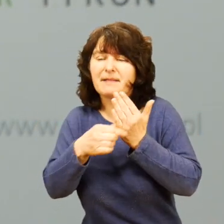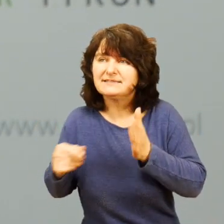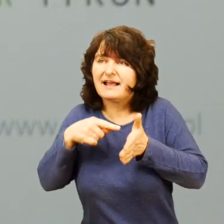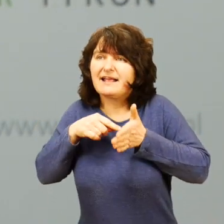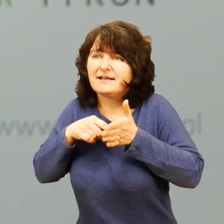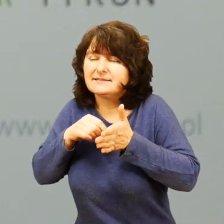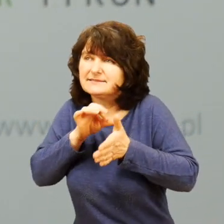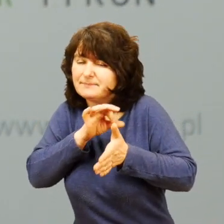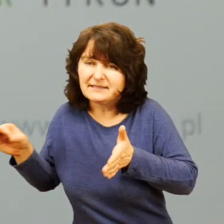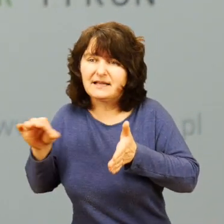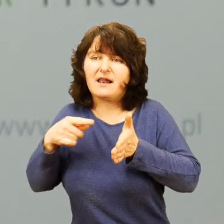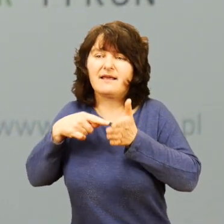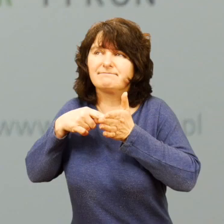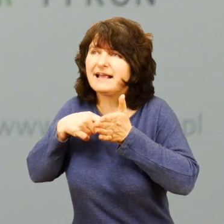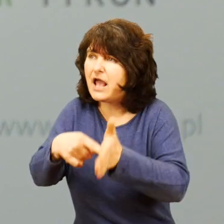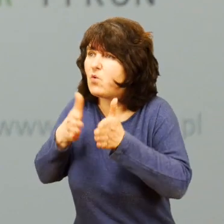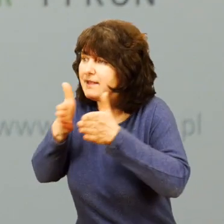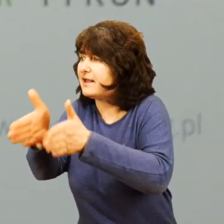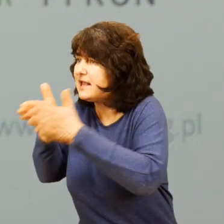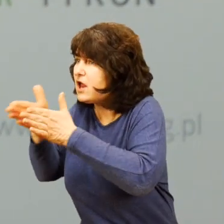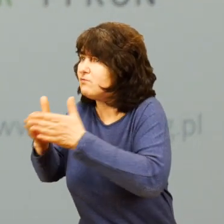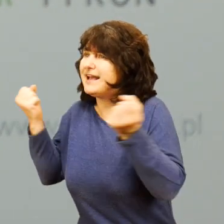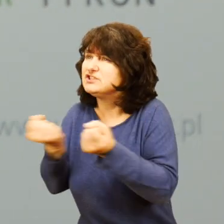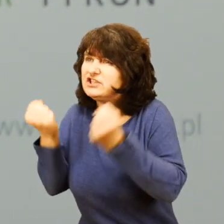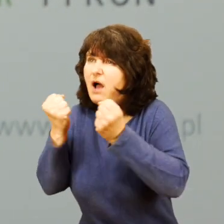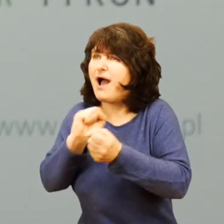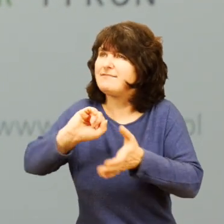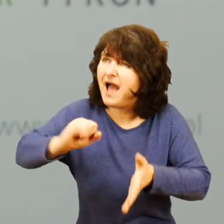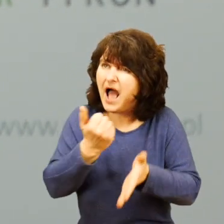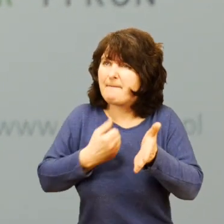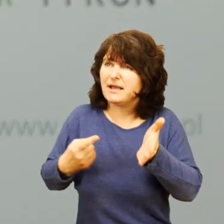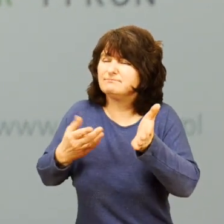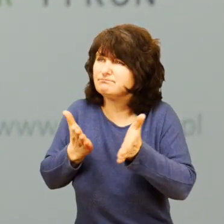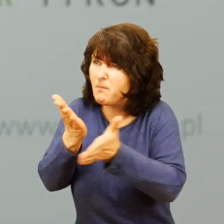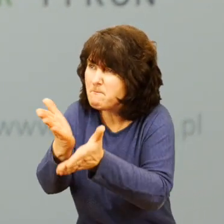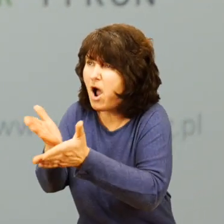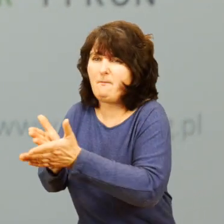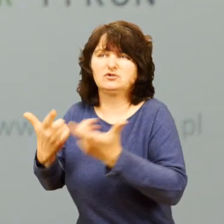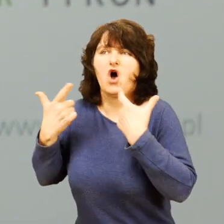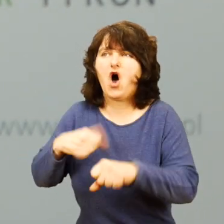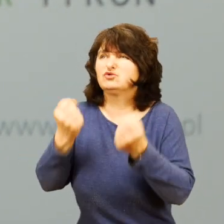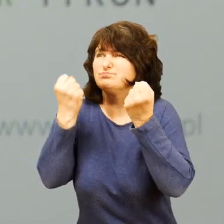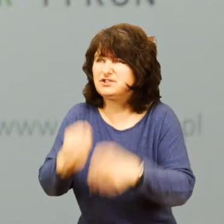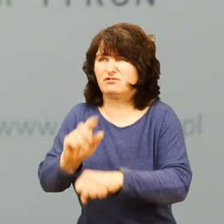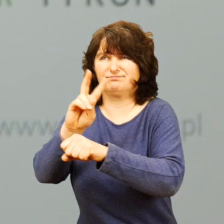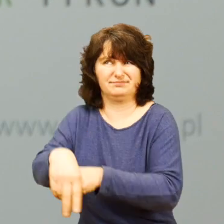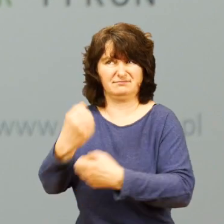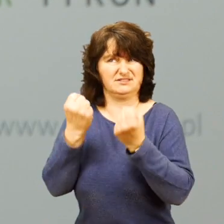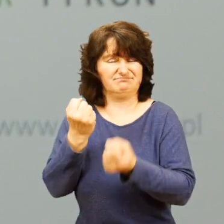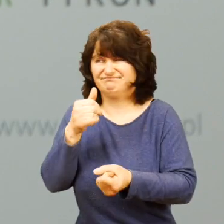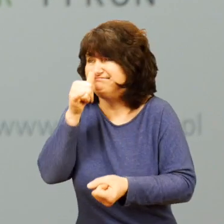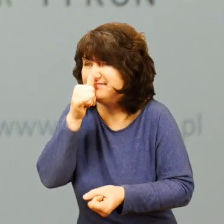specjalistycznie kierowane podejmować działania, żeby dotrzeć do tych osób, które są trudno zatrudnialne, które ze względu na